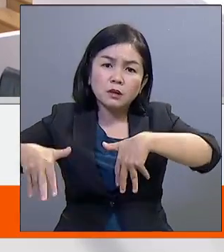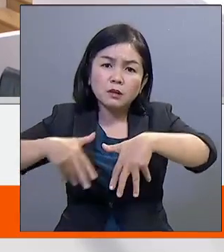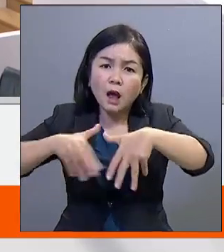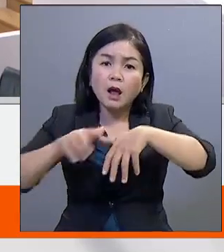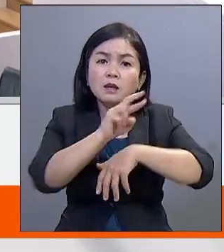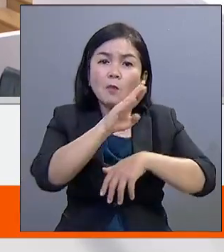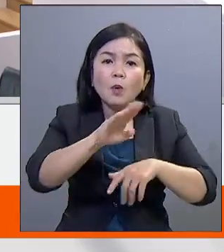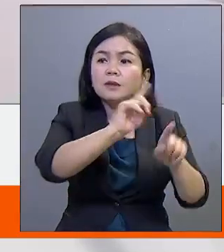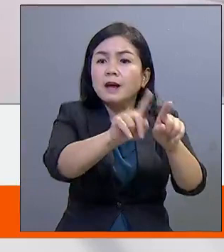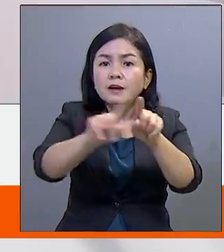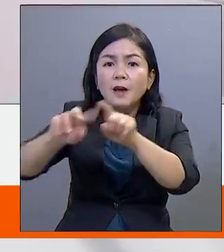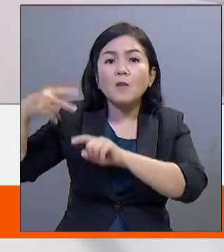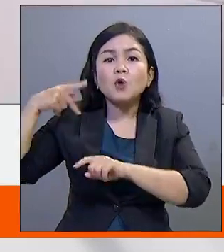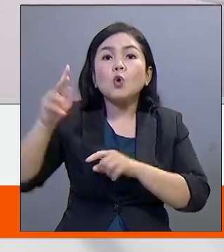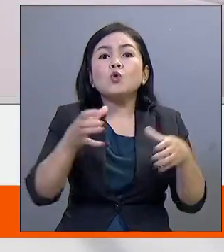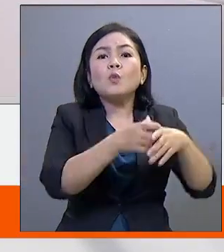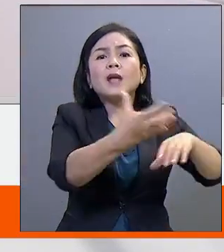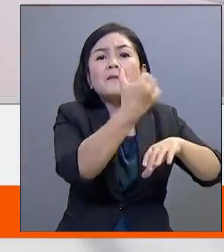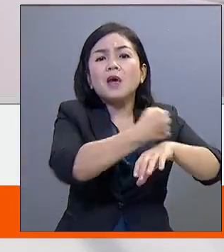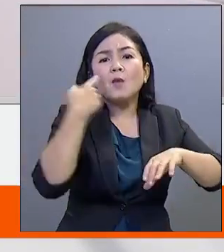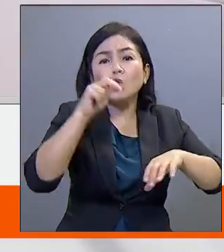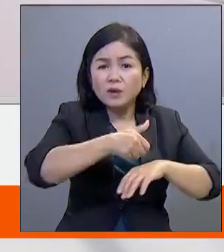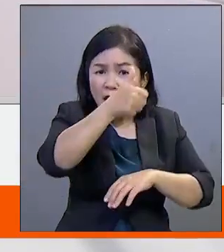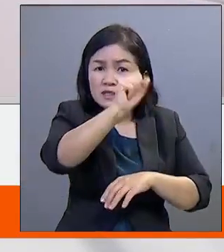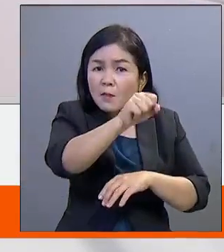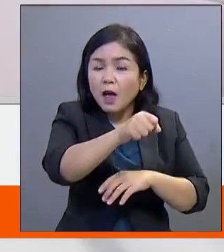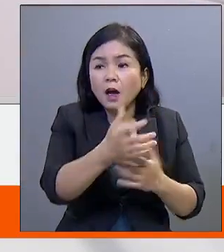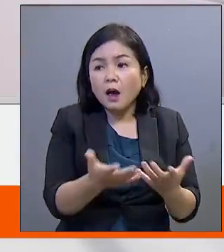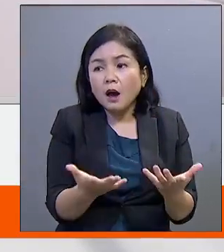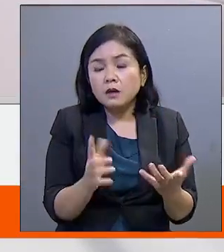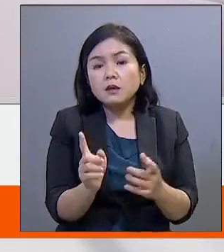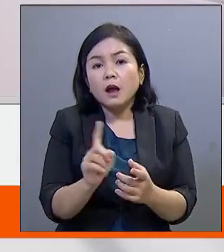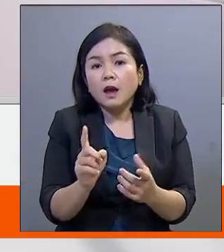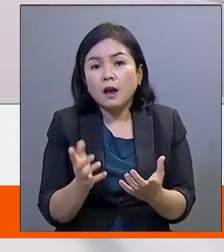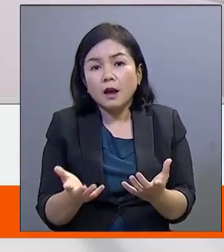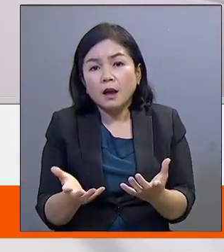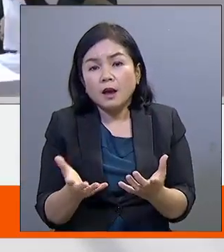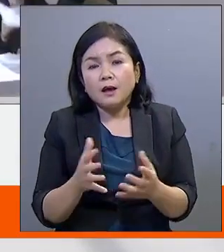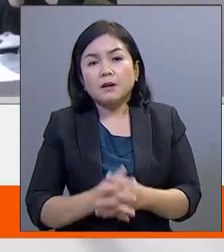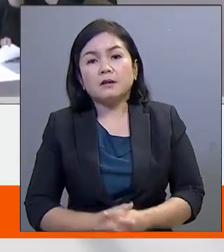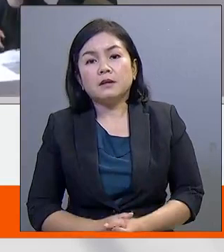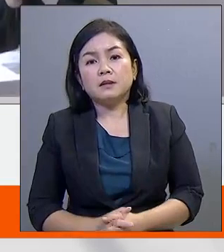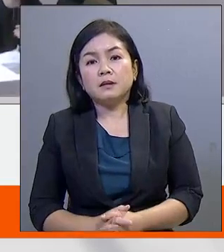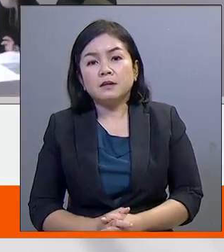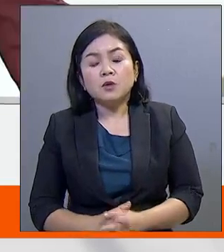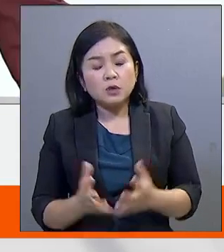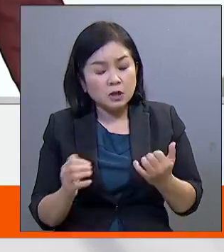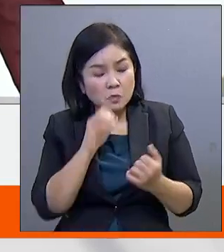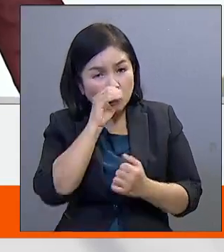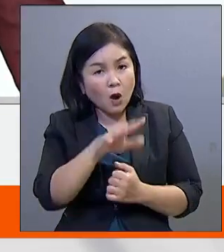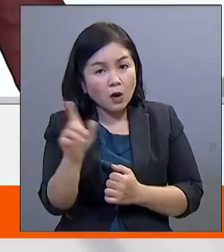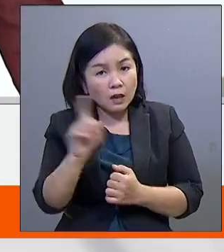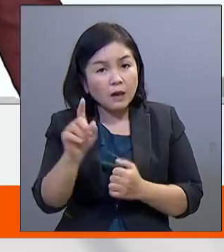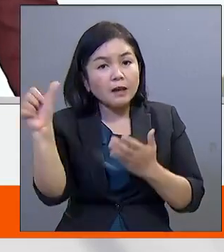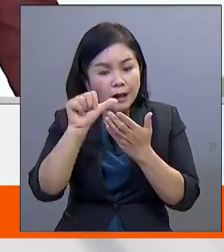ระบเลือกเต namely Psychology ใช้อะไรก็ยไมรู้เลยอาระฉวามี